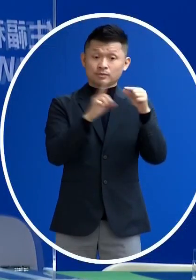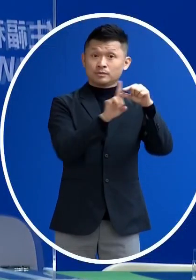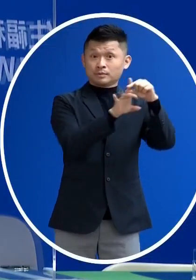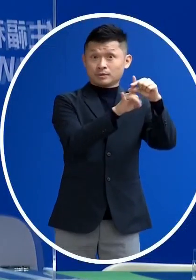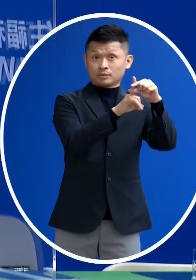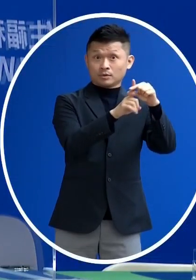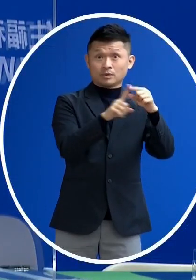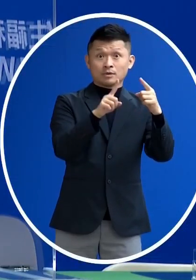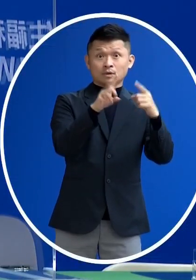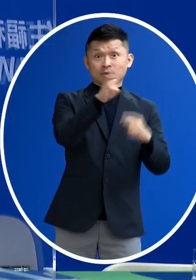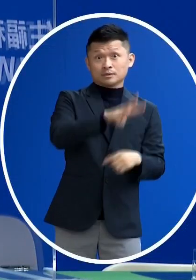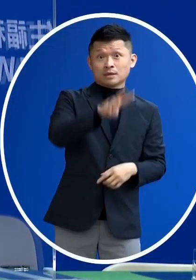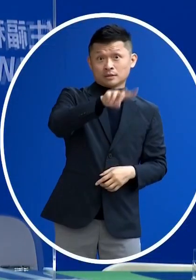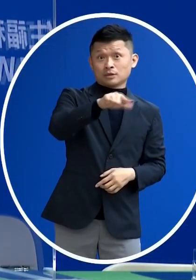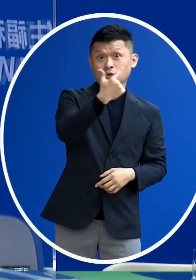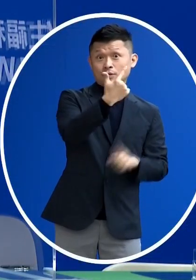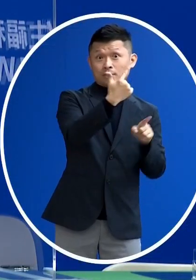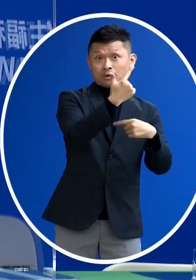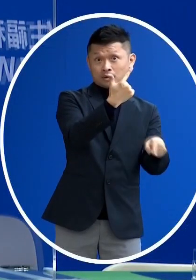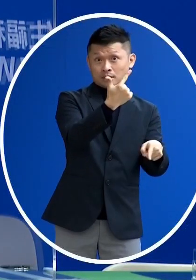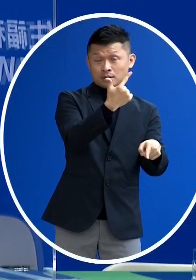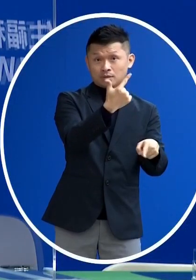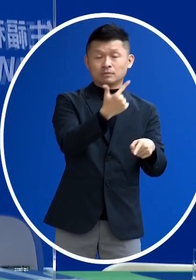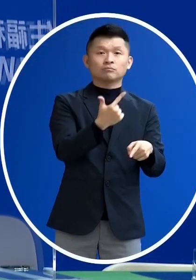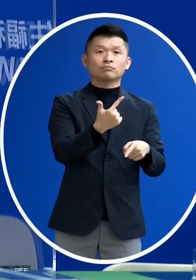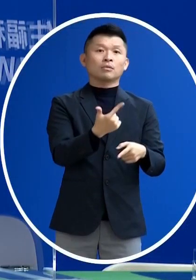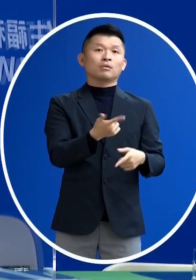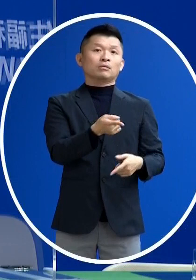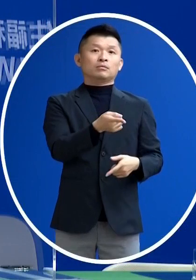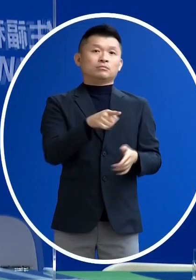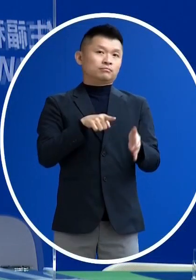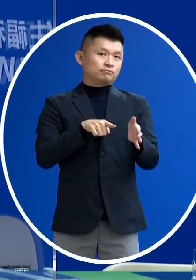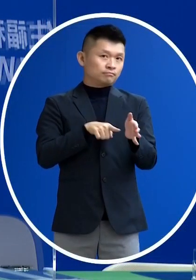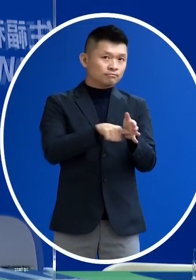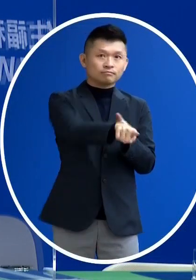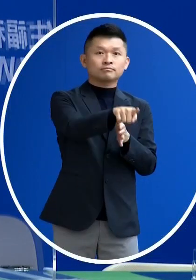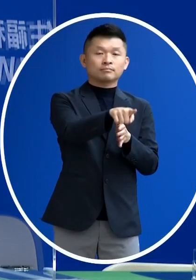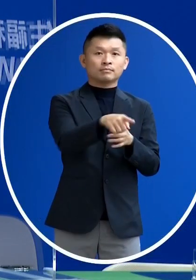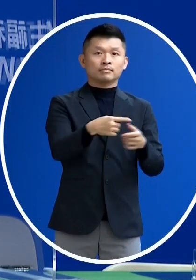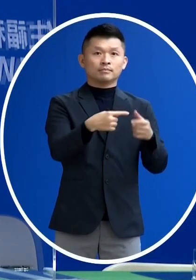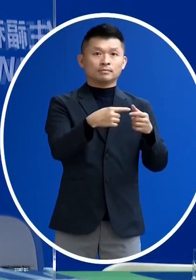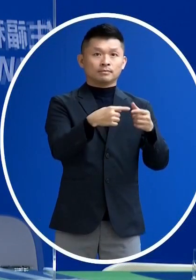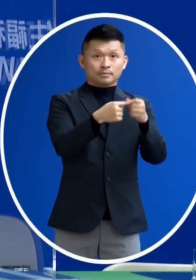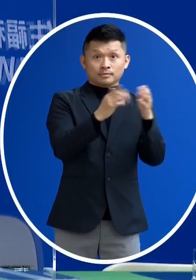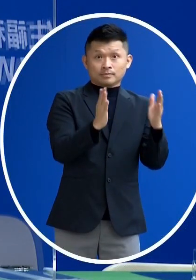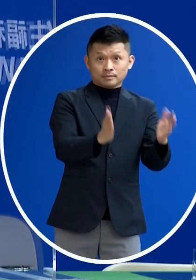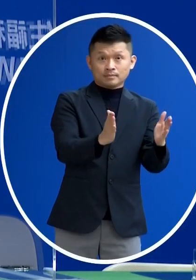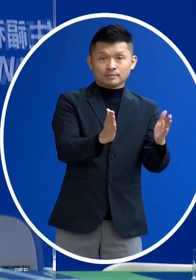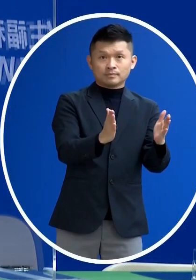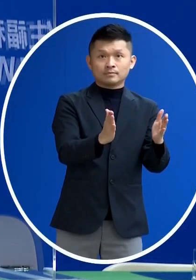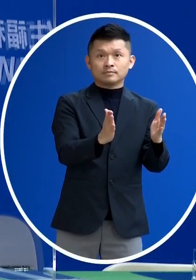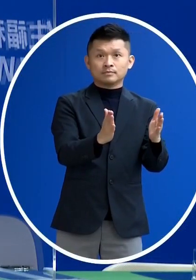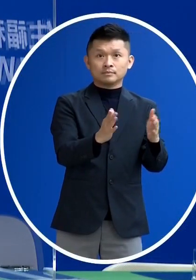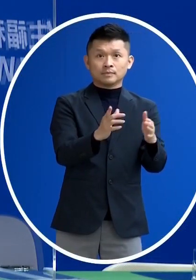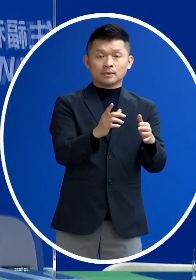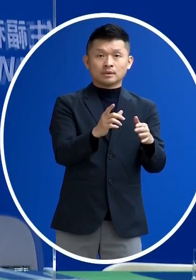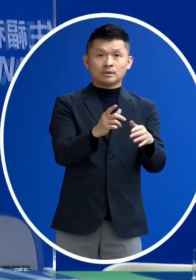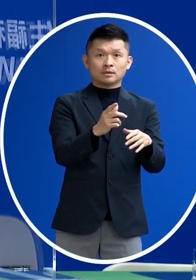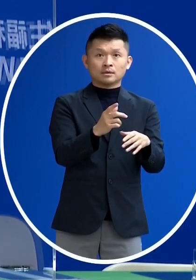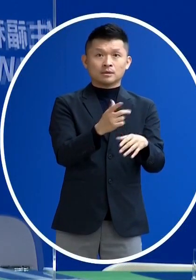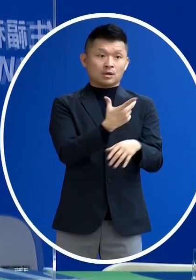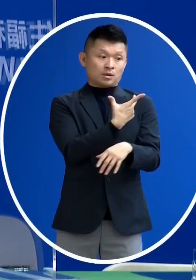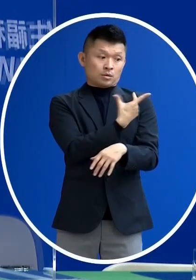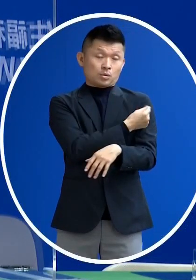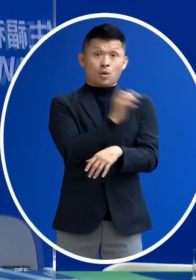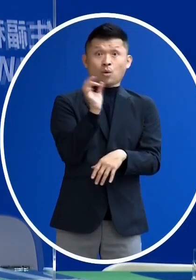个3,600多人就直接吸收，他们就直接在第一阶段就在快